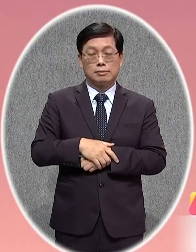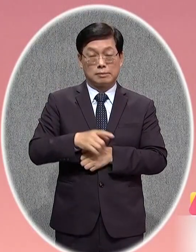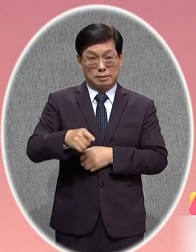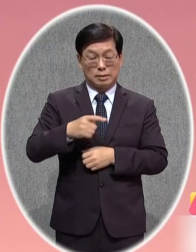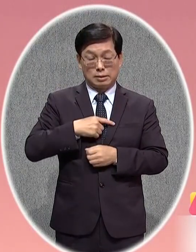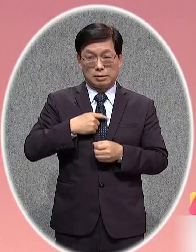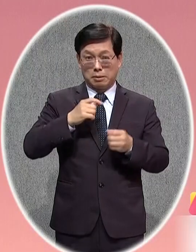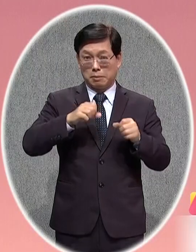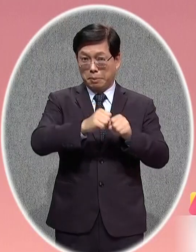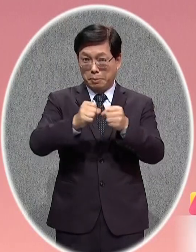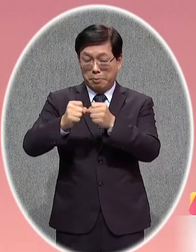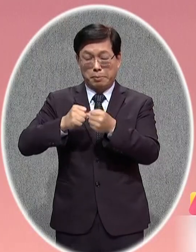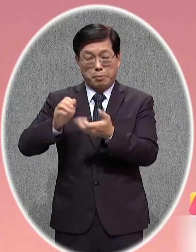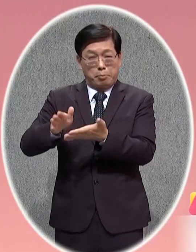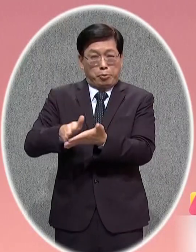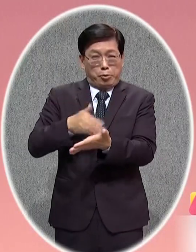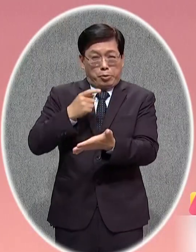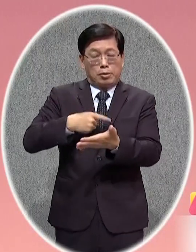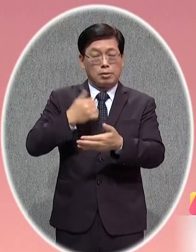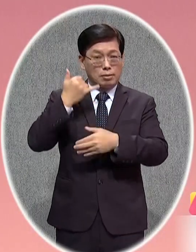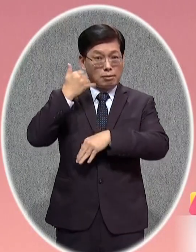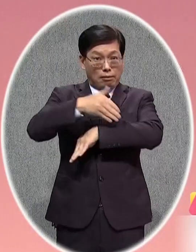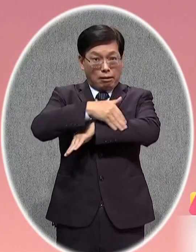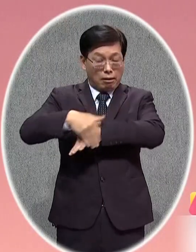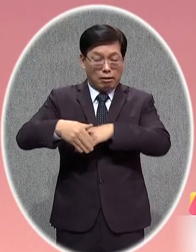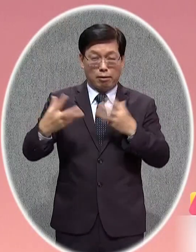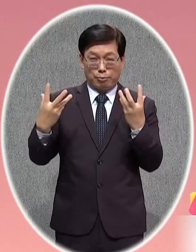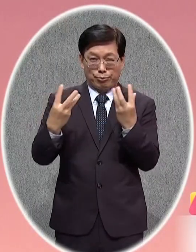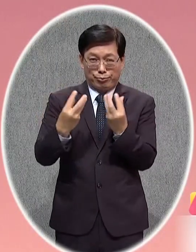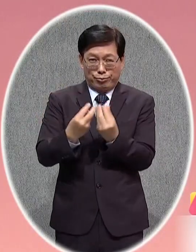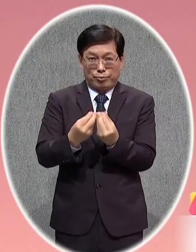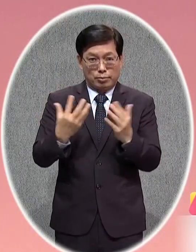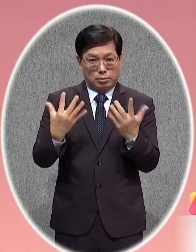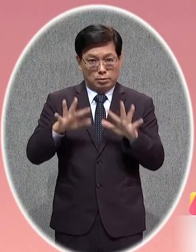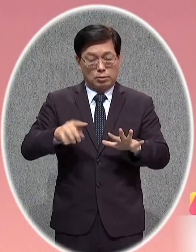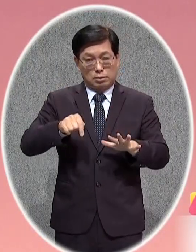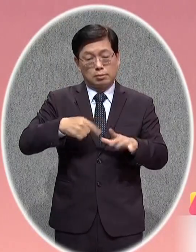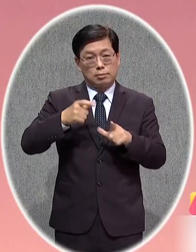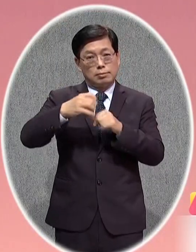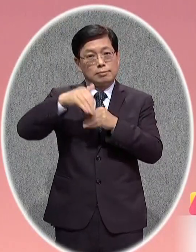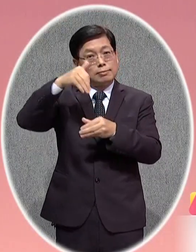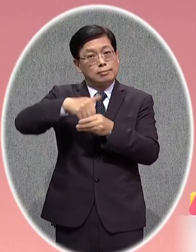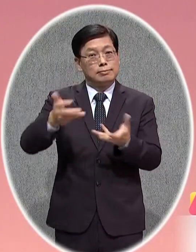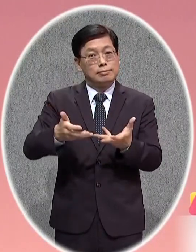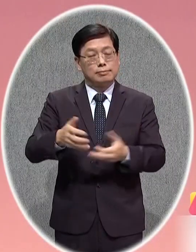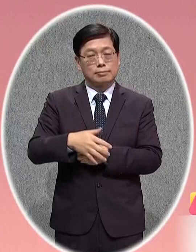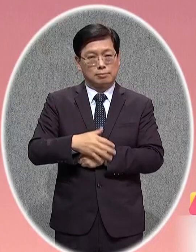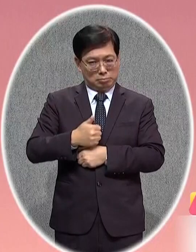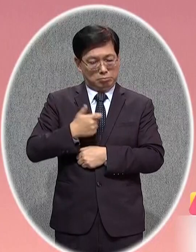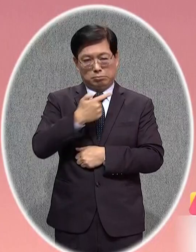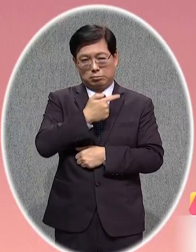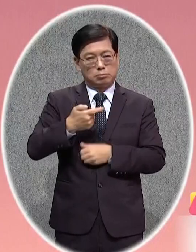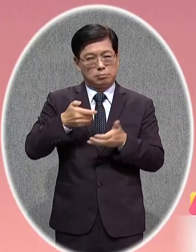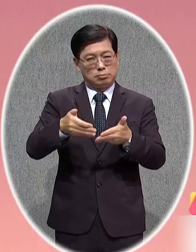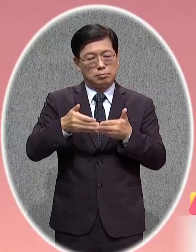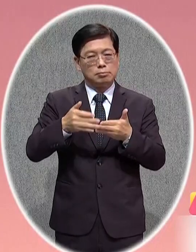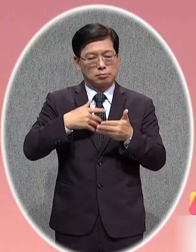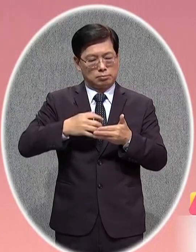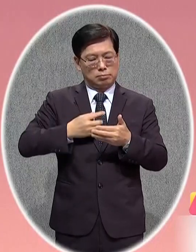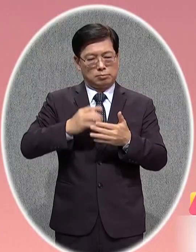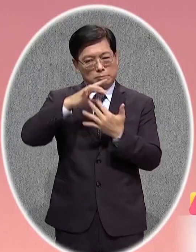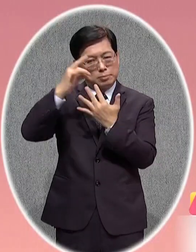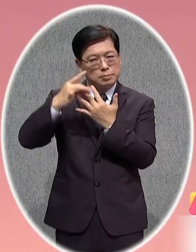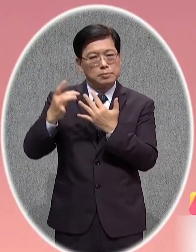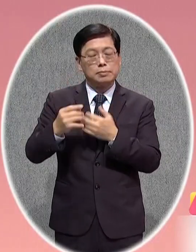不断消失的海岸的当中，今天这个公投提案是一个非常重要的一个抉